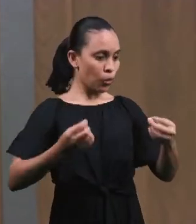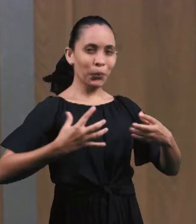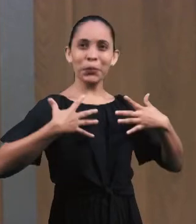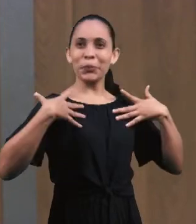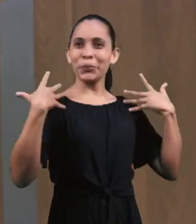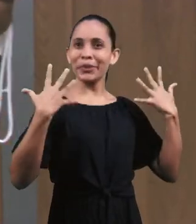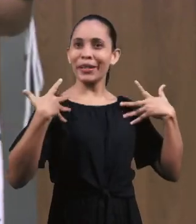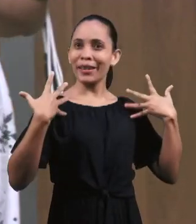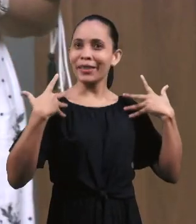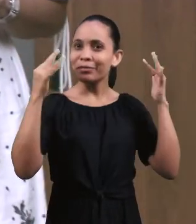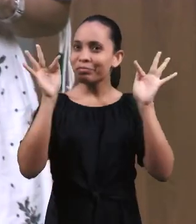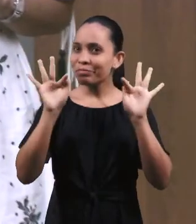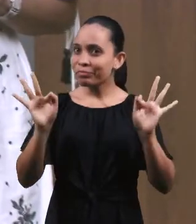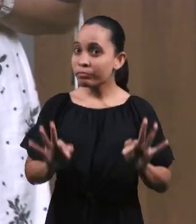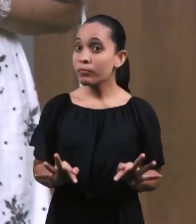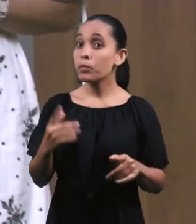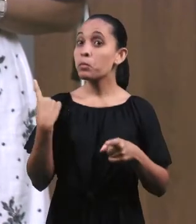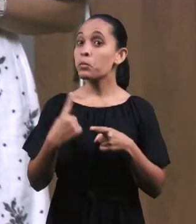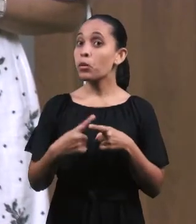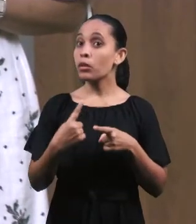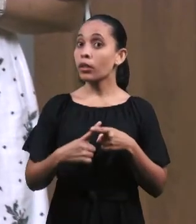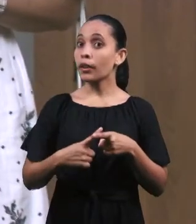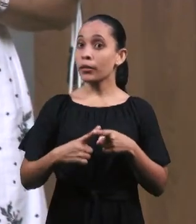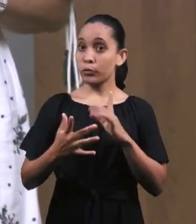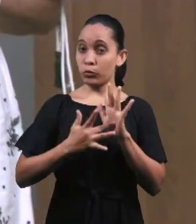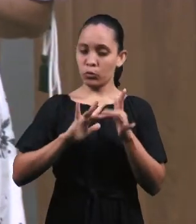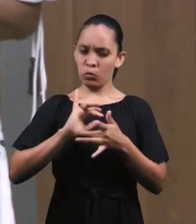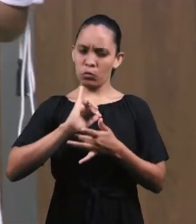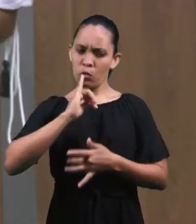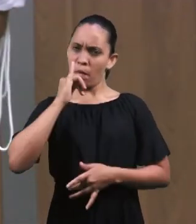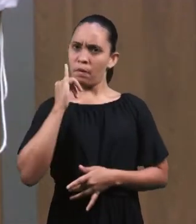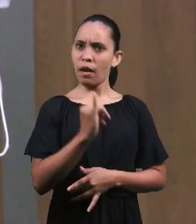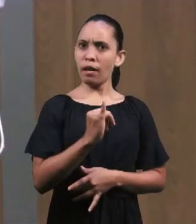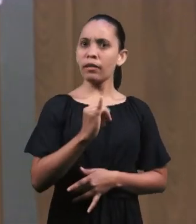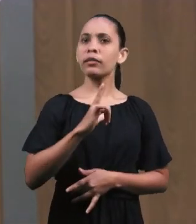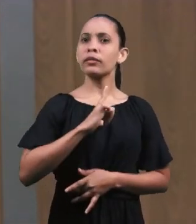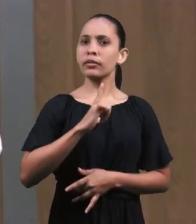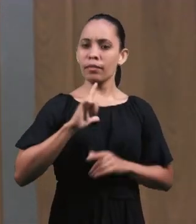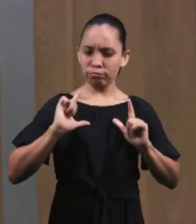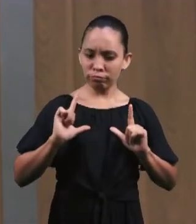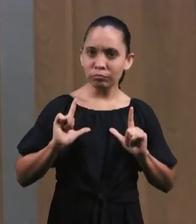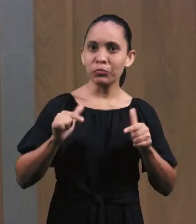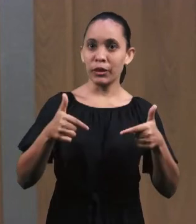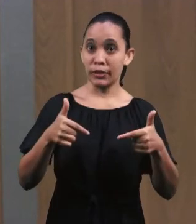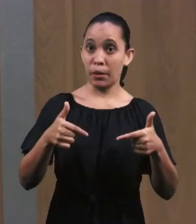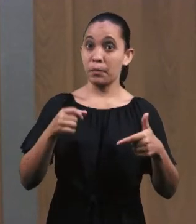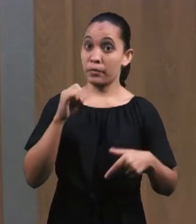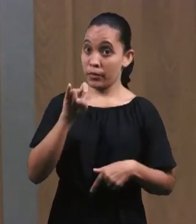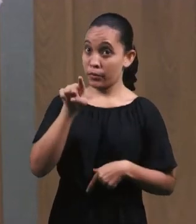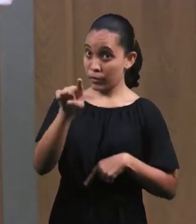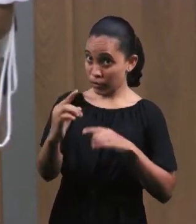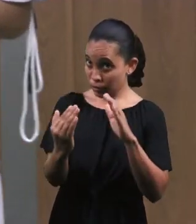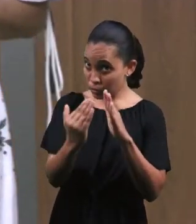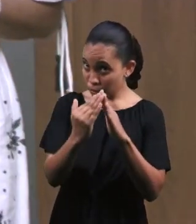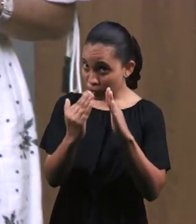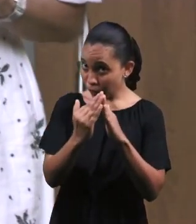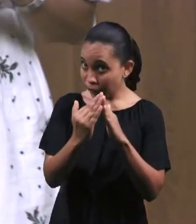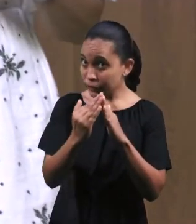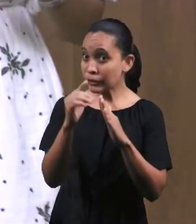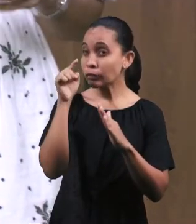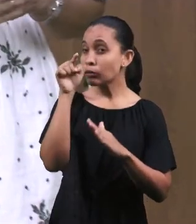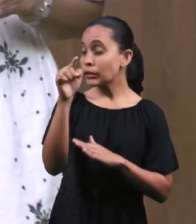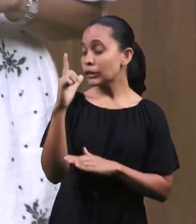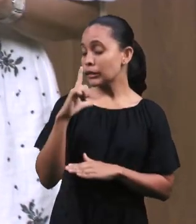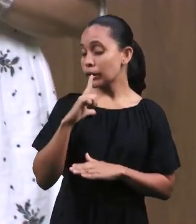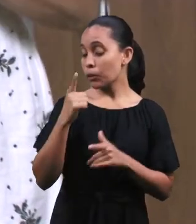très, très heureux. Vous savez pourquoi? Parce que la parole de Jésus est vivante. Si vous, mon bien-aimé, êtes dans votre maison, vous avez un